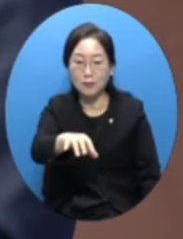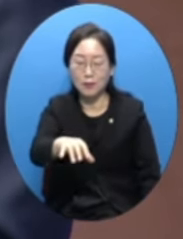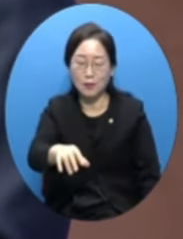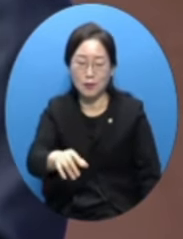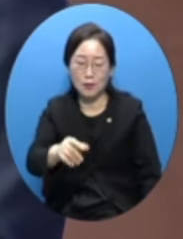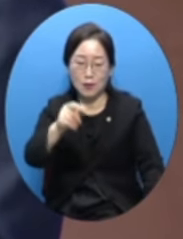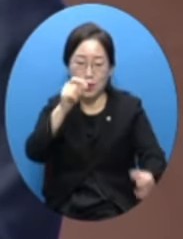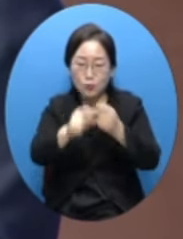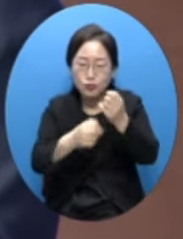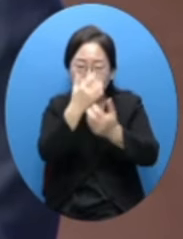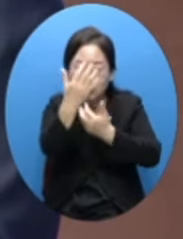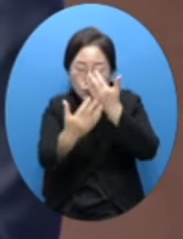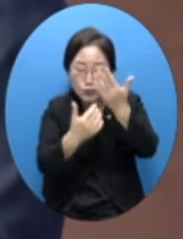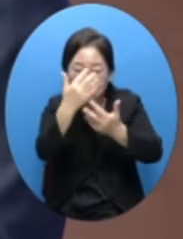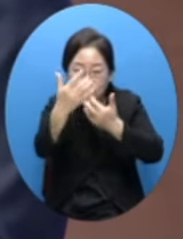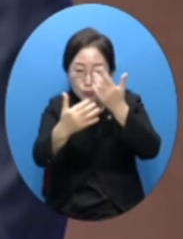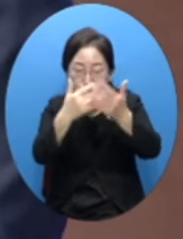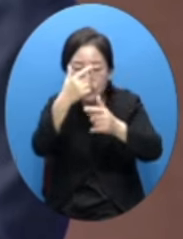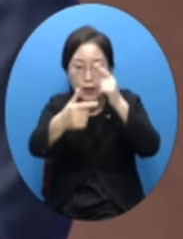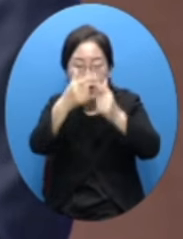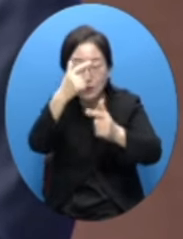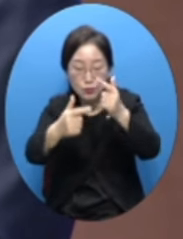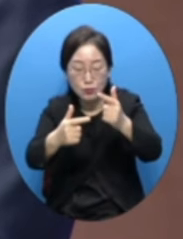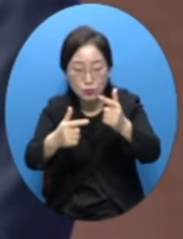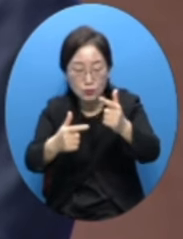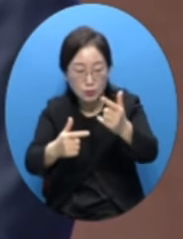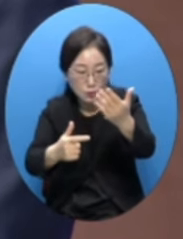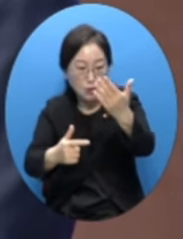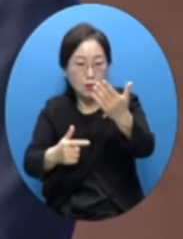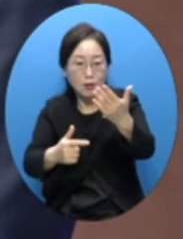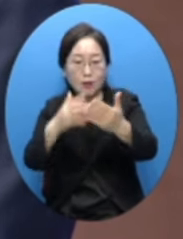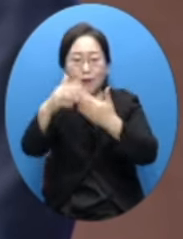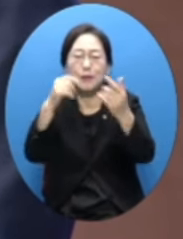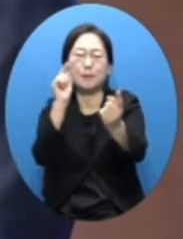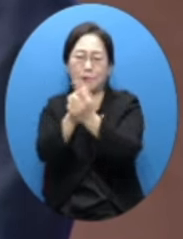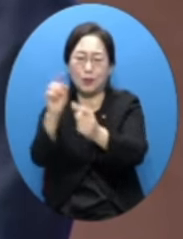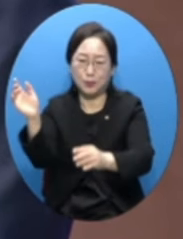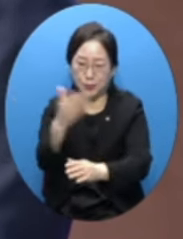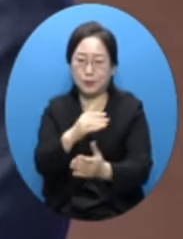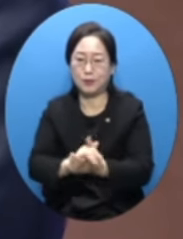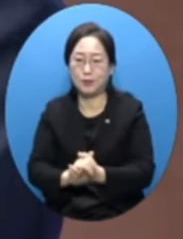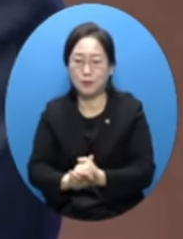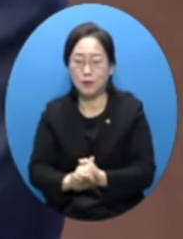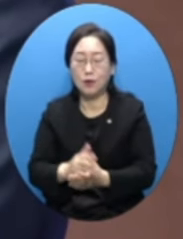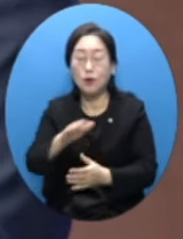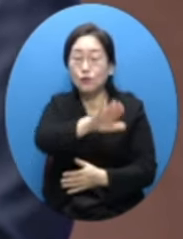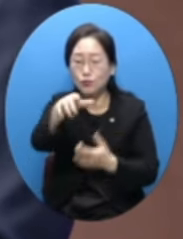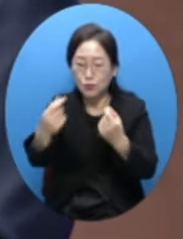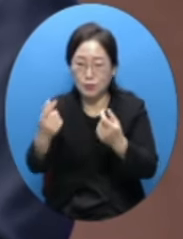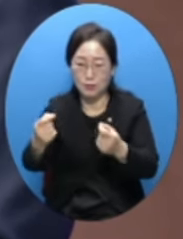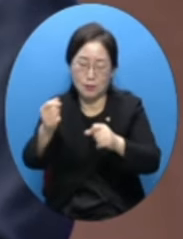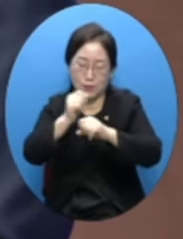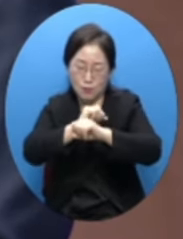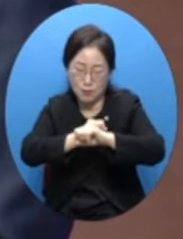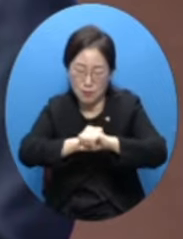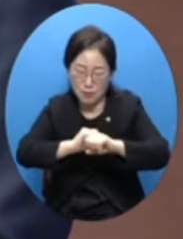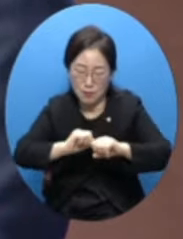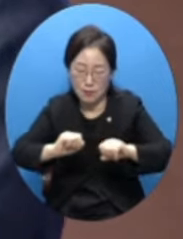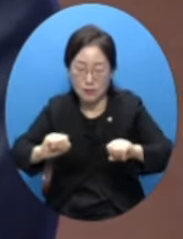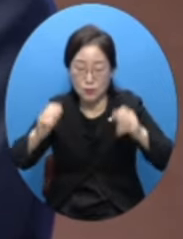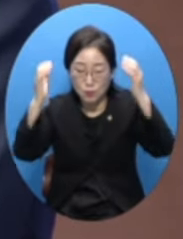불붙은 떨기나무 가운데 임재하신 하나님을 만난 것입니다. 우리가 광야길 인생에서 주님을 만나는 체험을 해야